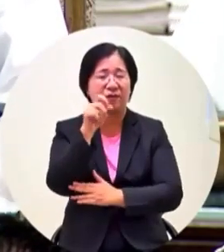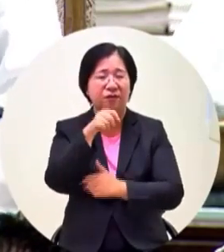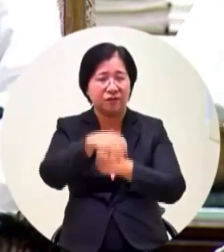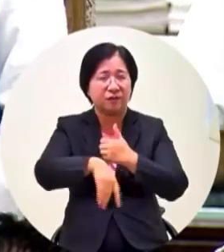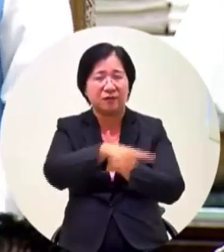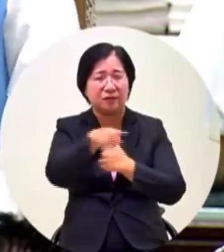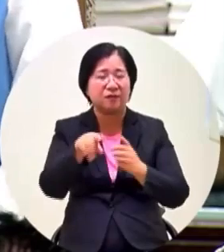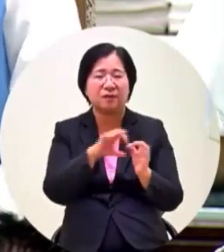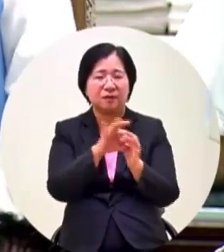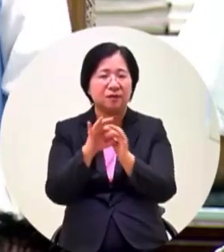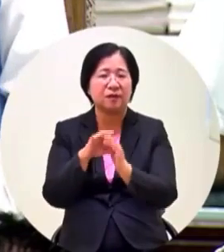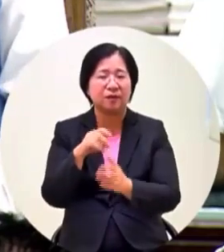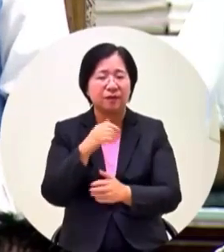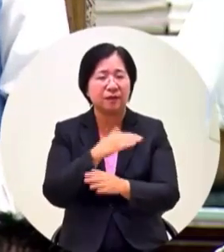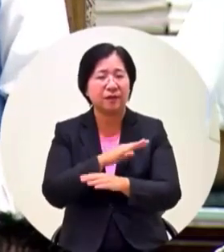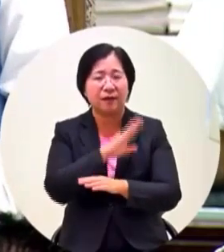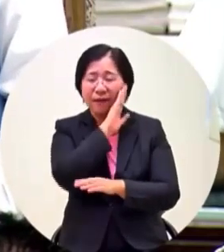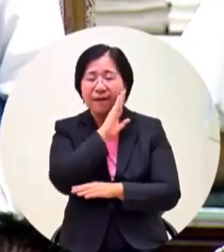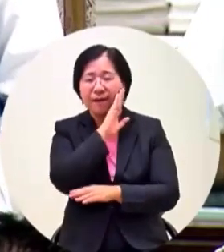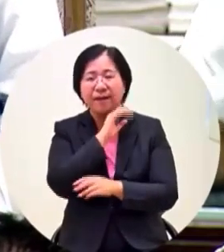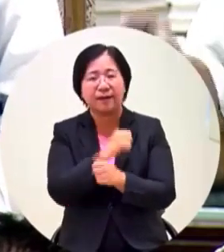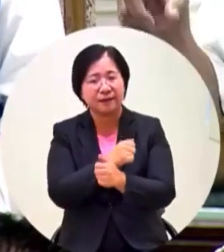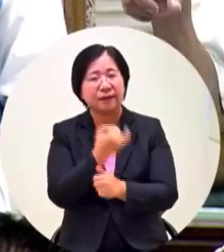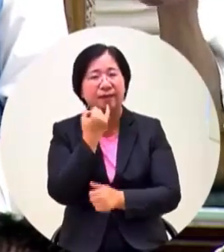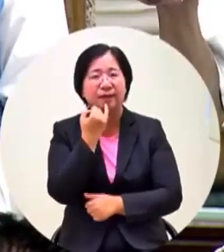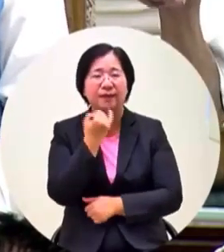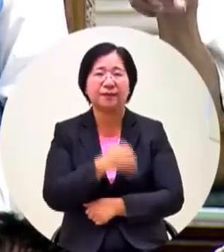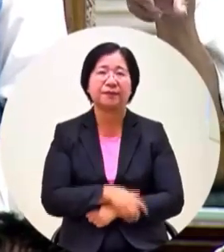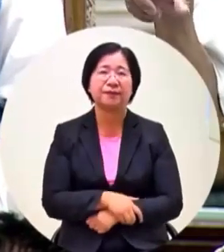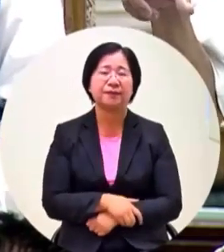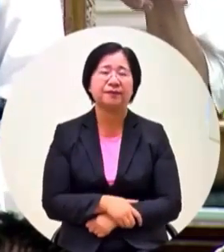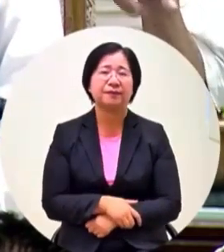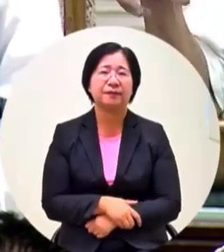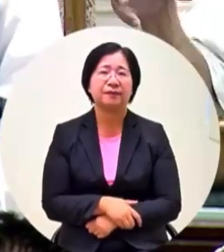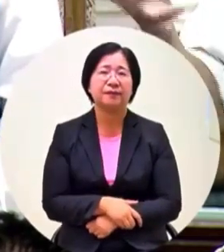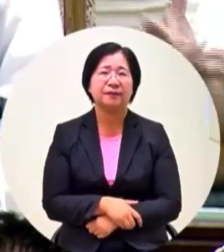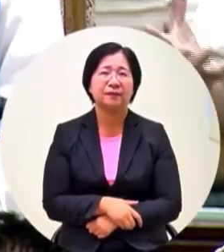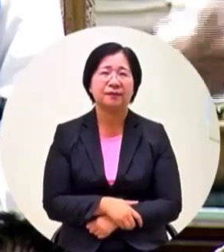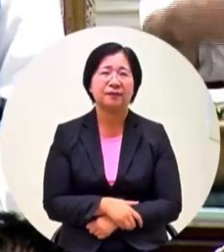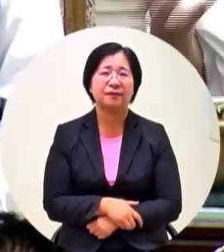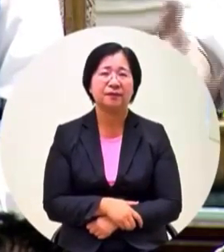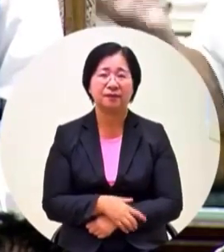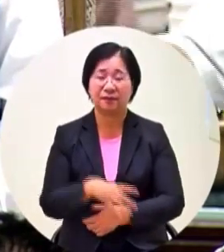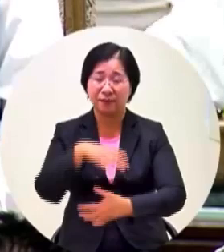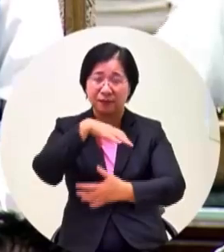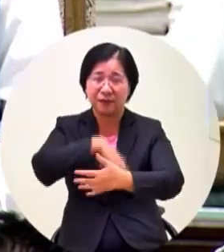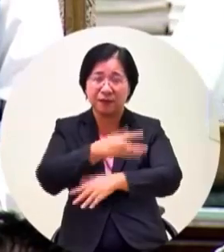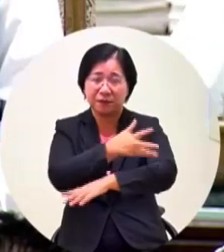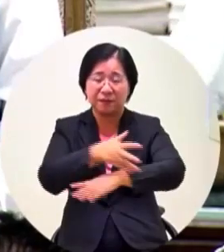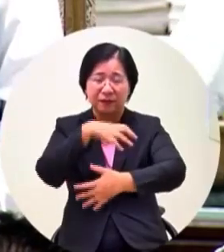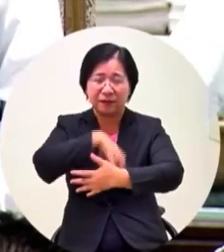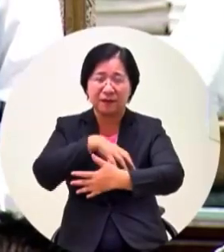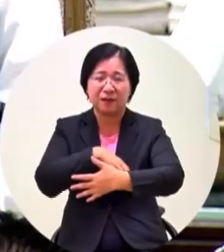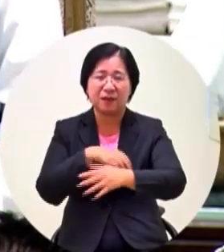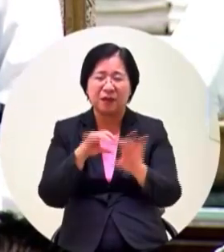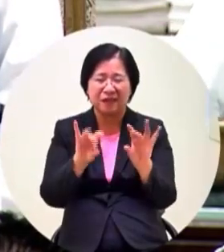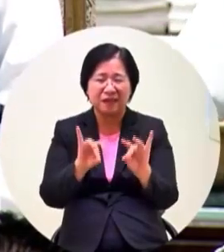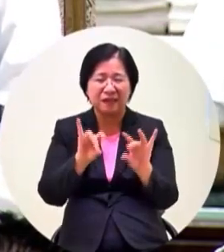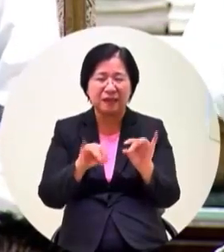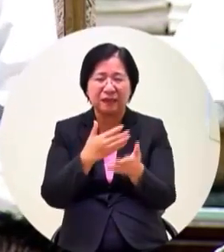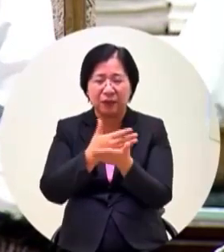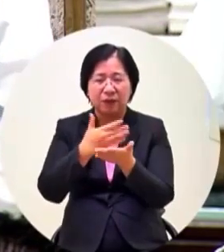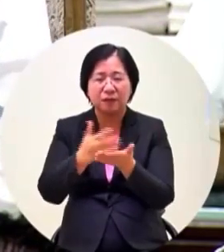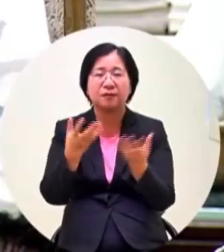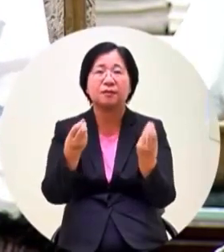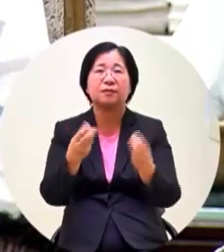考，是不是也可以考量再怎样去 把 重点都是那里面六个门都没清啦，六